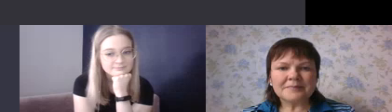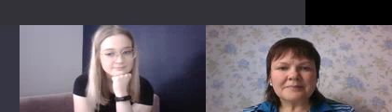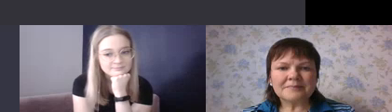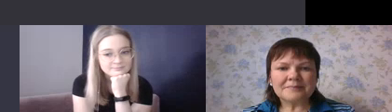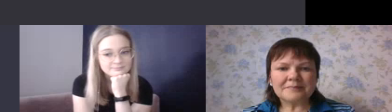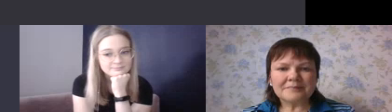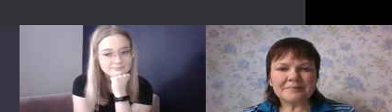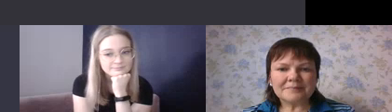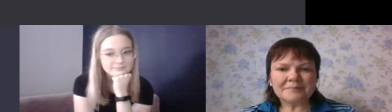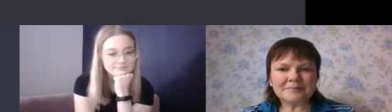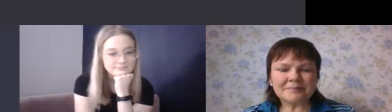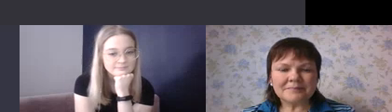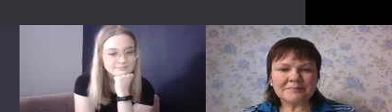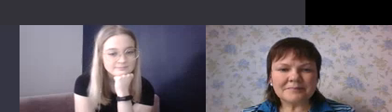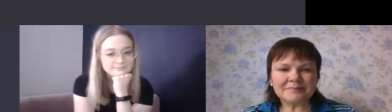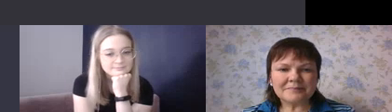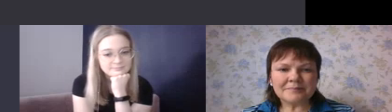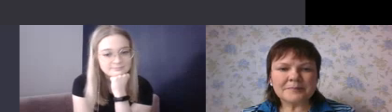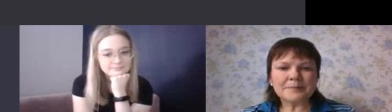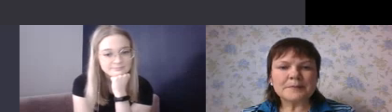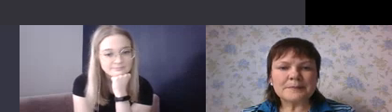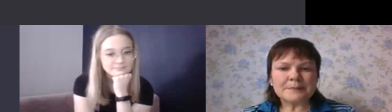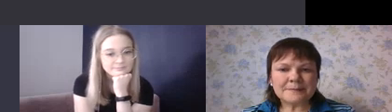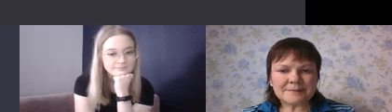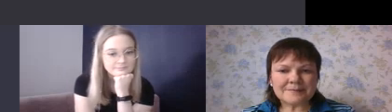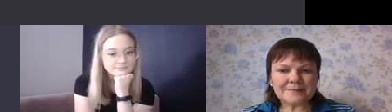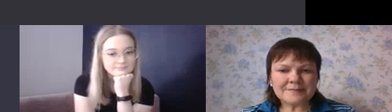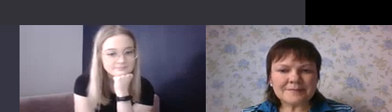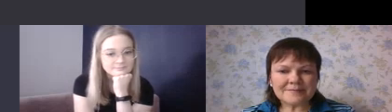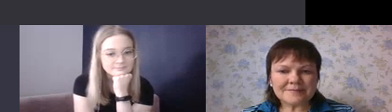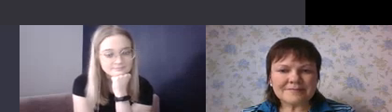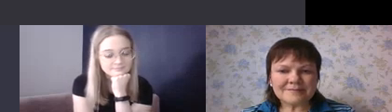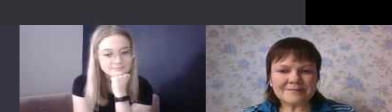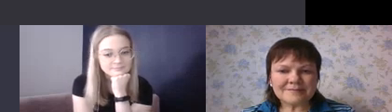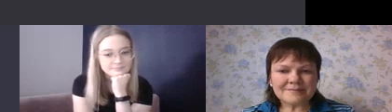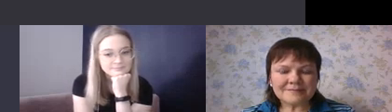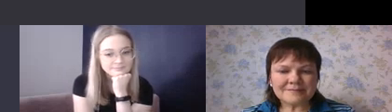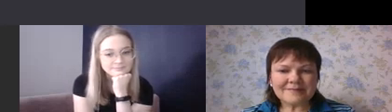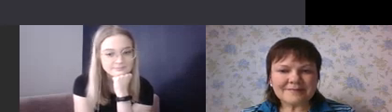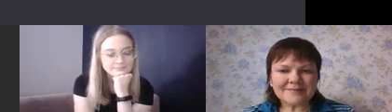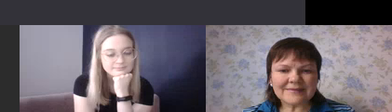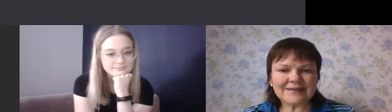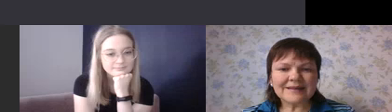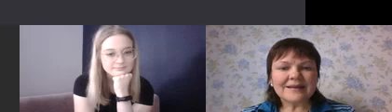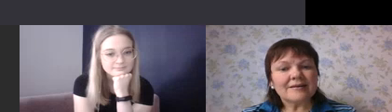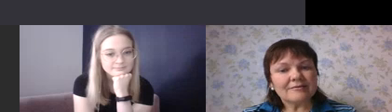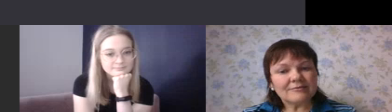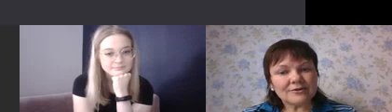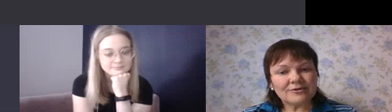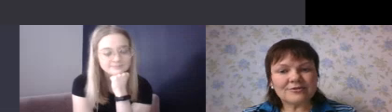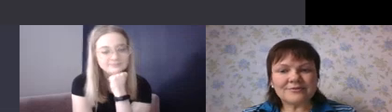tegelikult autotehniku eriala koos on väga palju arvutides nuputamist ja joonestamist.